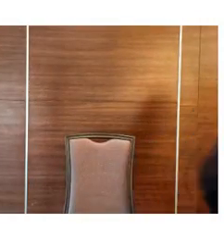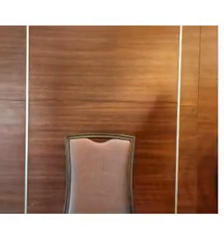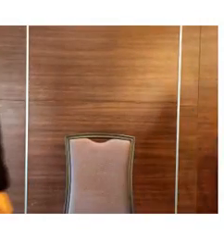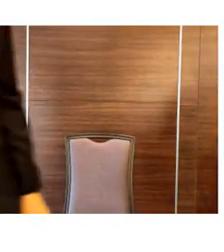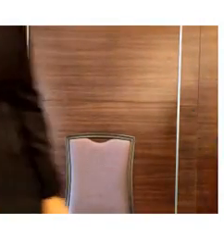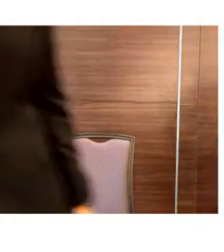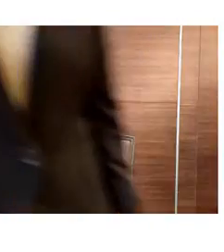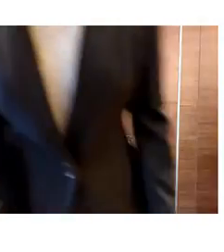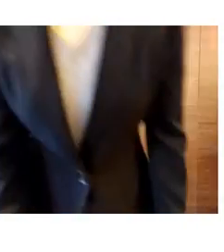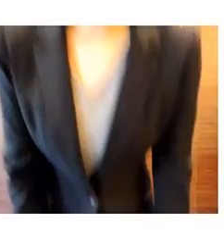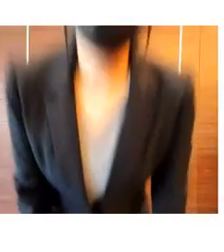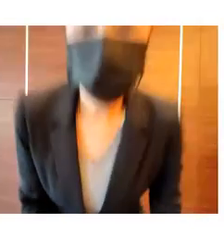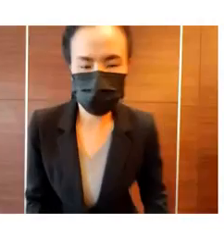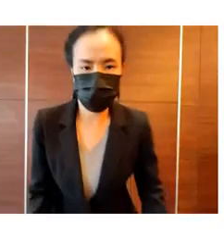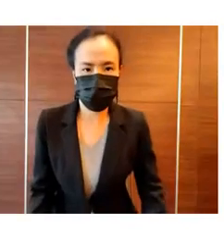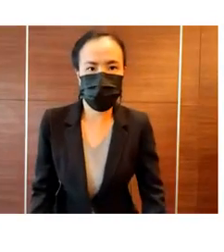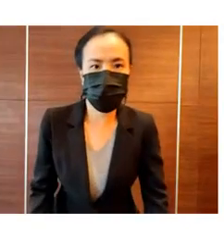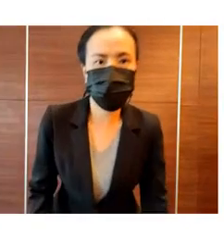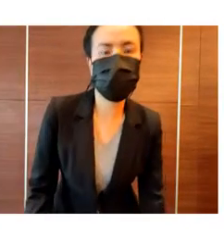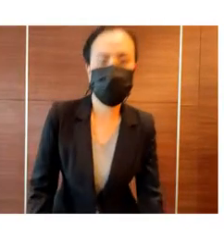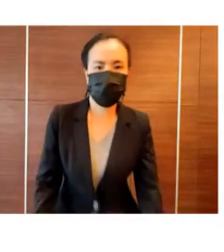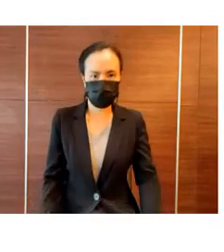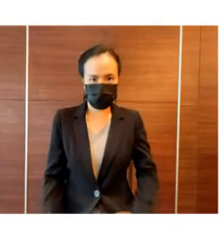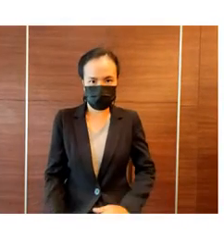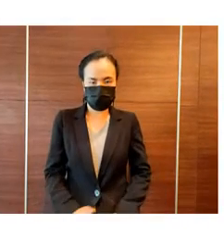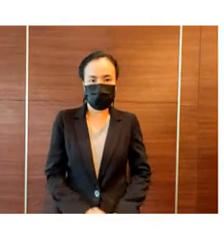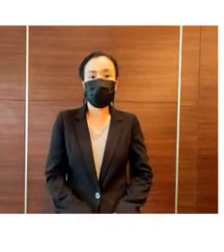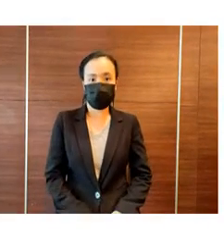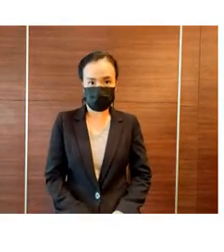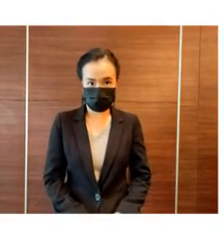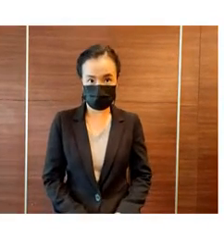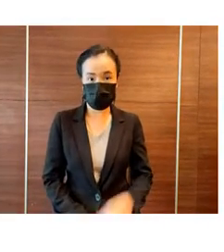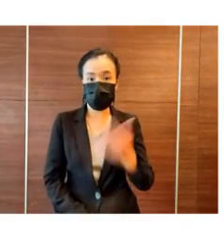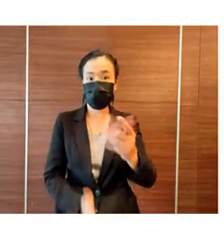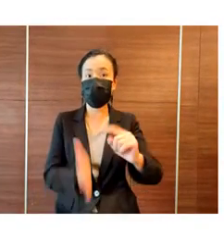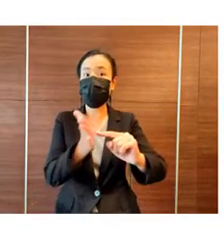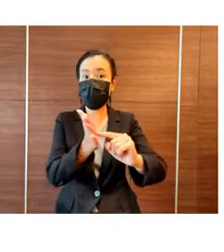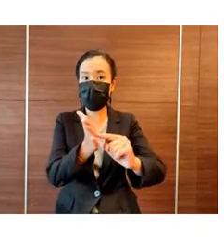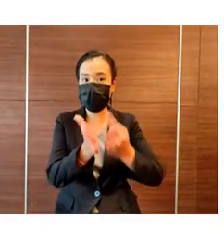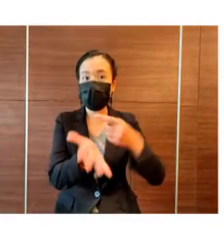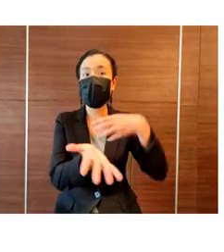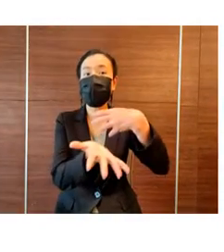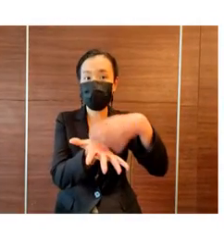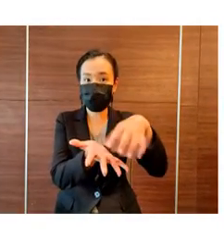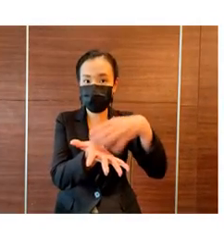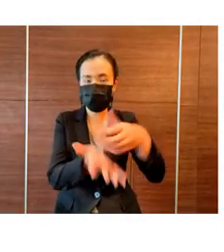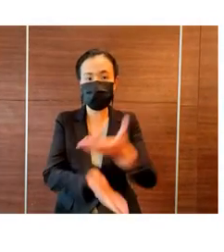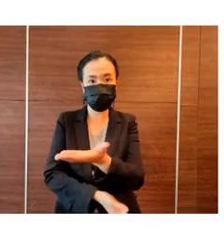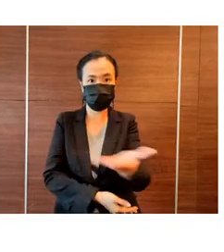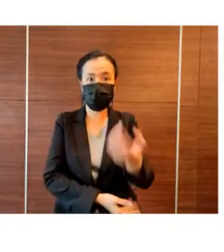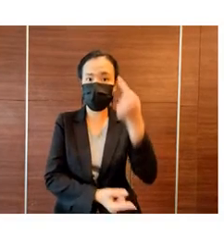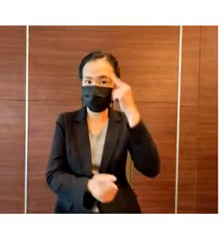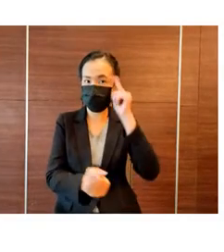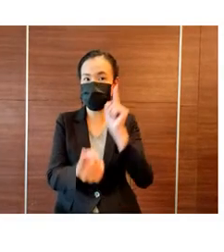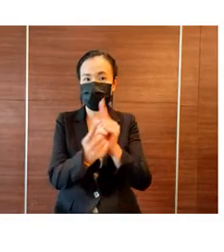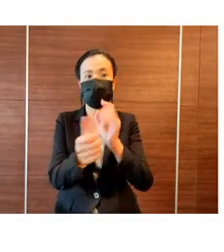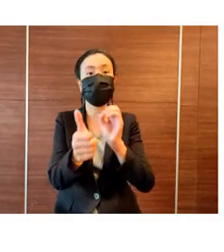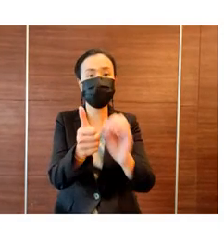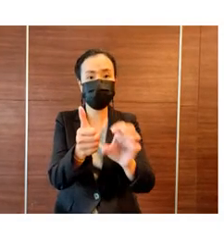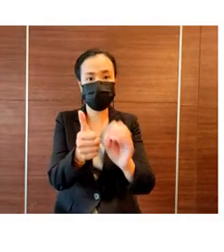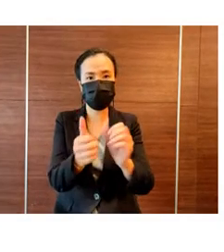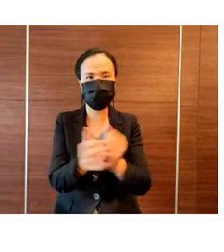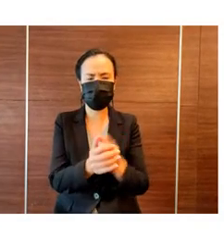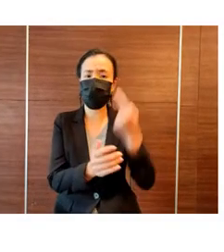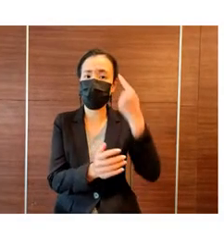กว่าเคสแล้วครับก็ขอบคุณฟ้าสีรุ้งด้วยครับ อันนี้ถือว่าในเบื้องต้นเนาะโปรยนะคะโปรยให้พวกเรารู้จักแล้วก็แบ็คก